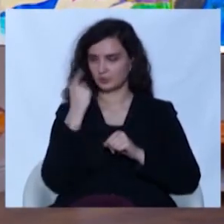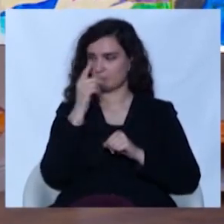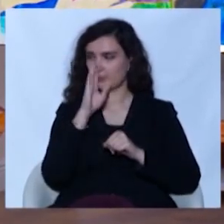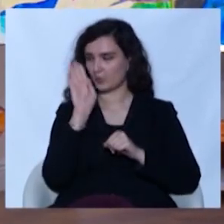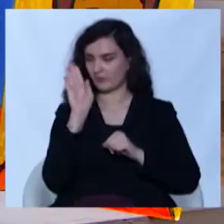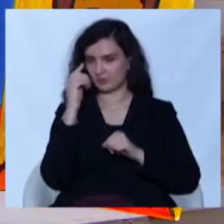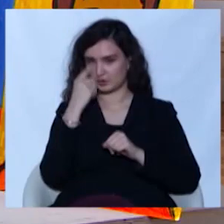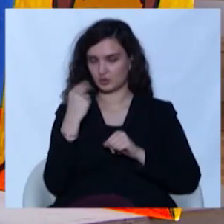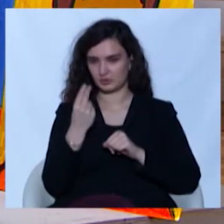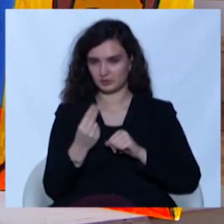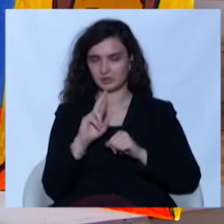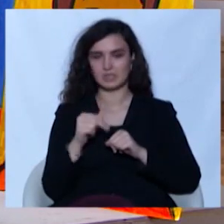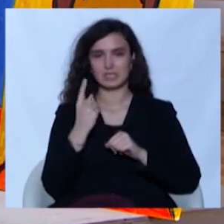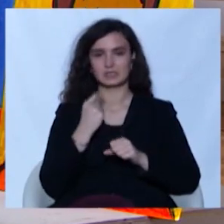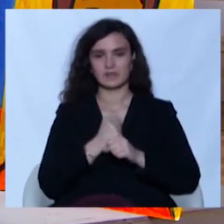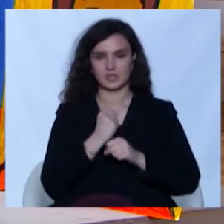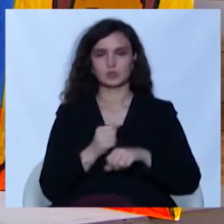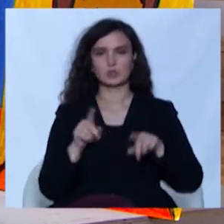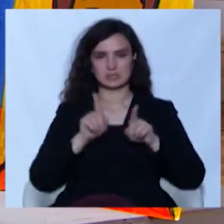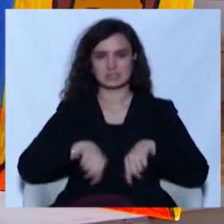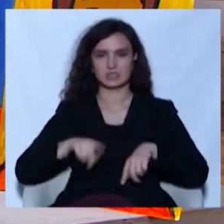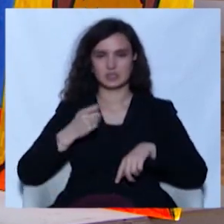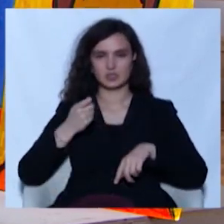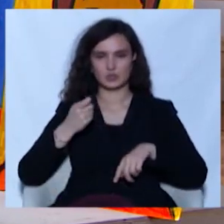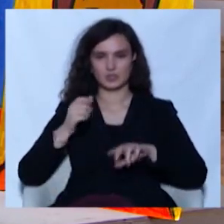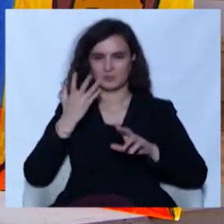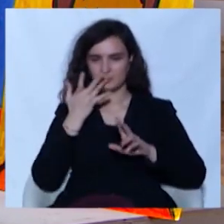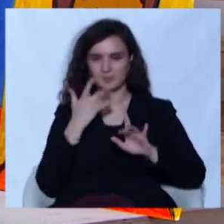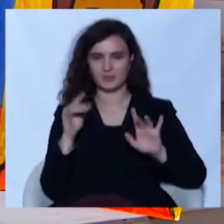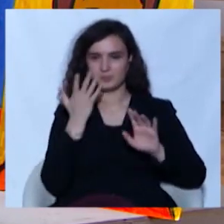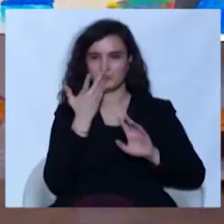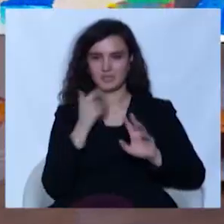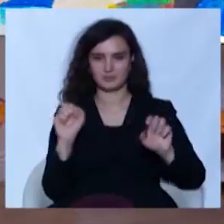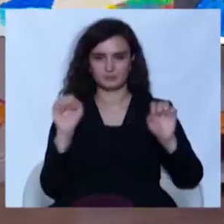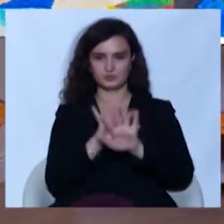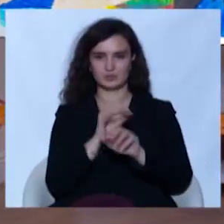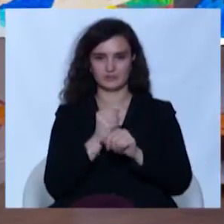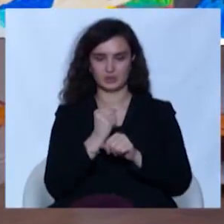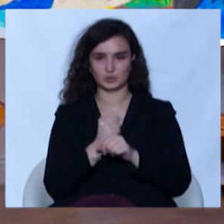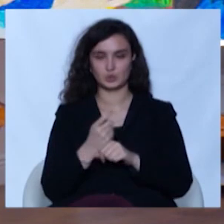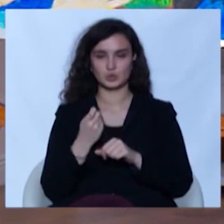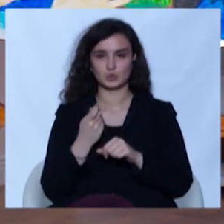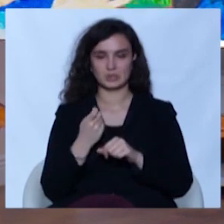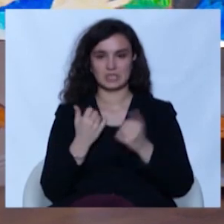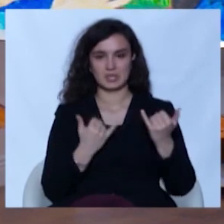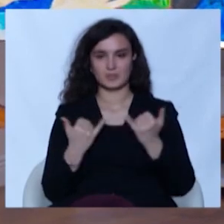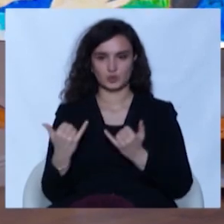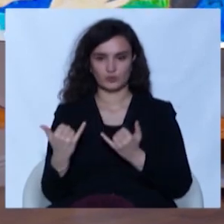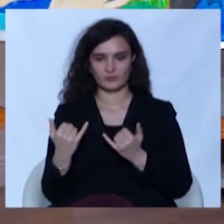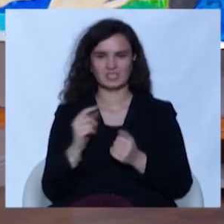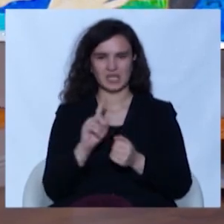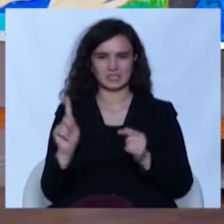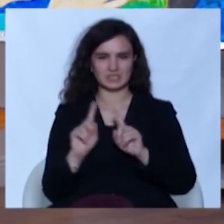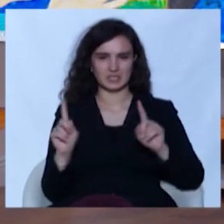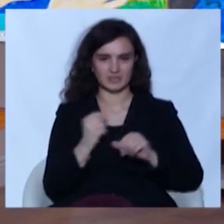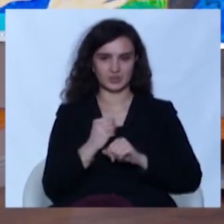პროფილში და ერთი გავაკეთოთ ისეთი ცოტა აბსტრაქტული, ანუ ცოტა თანამედროვე